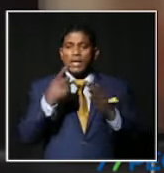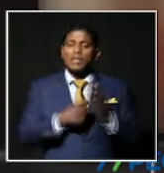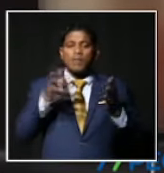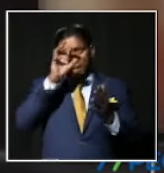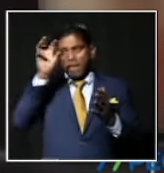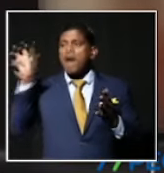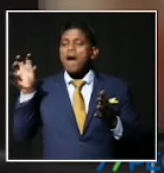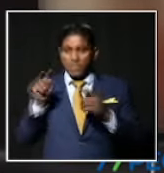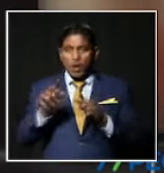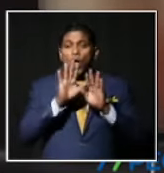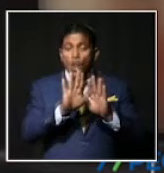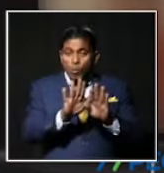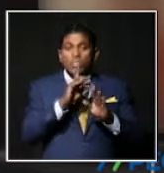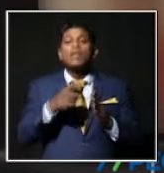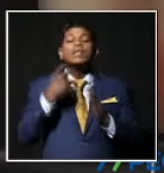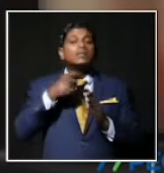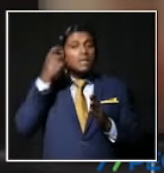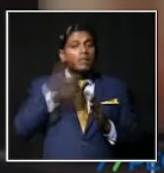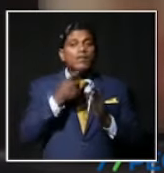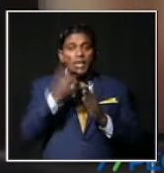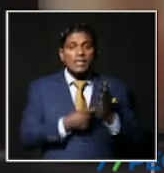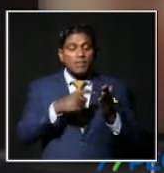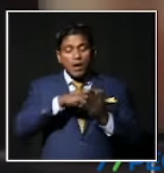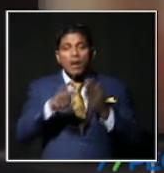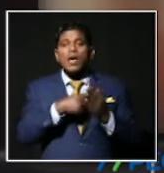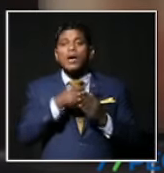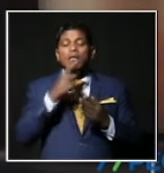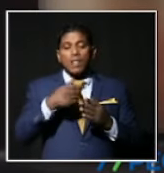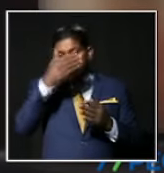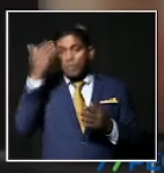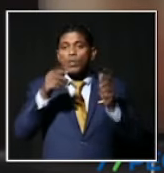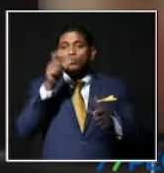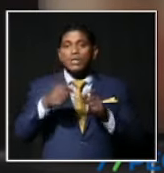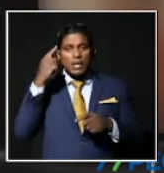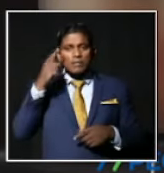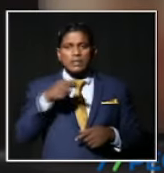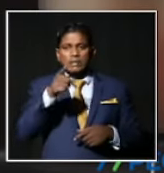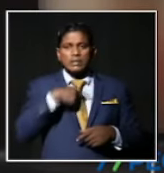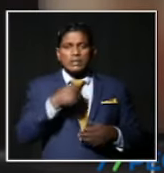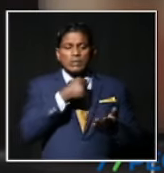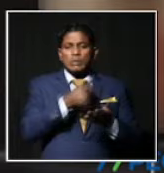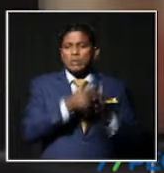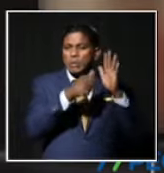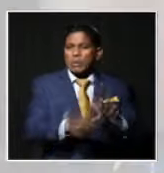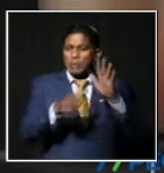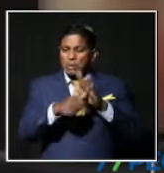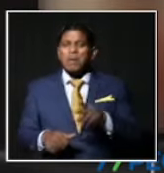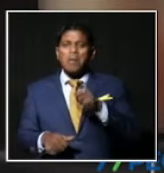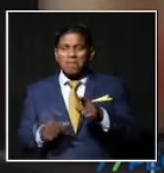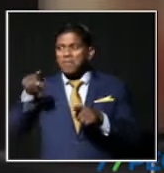තියෙනවා. නමුත් ත්‍රස්තවාදී වැළැක්වීමේ පනත ශ්‍රී ලංකාවේ ද්‍රවිඩ ජනතාව ඉතා ම්ලේච්ඡ ලෙස විනාශයට ලක් කරලා. ඒත් වෙනත්